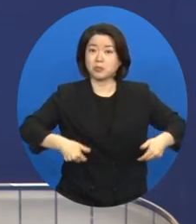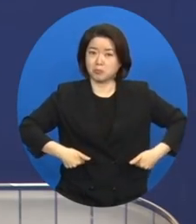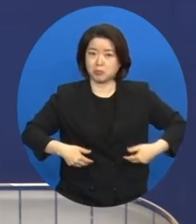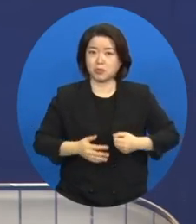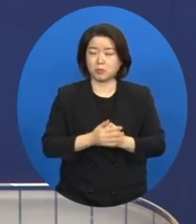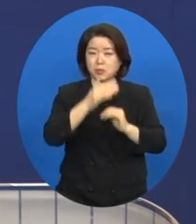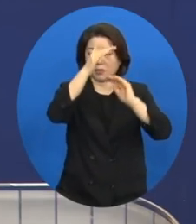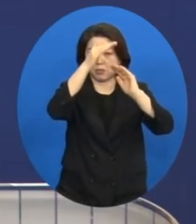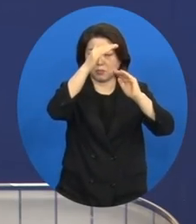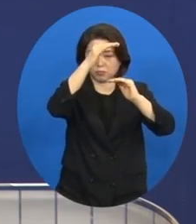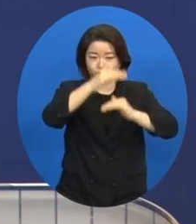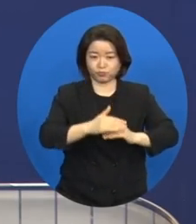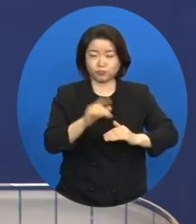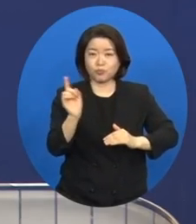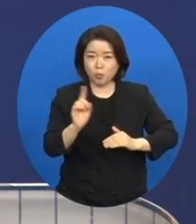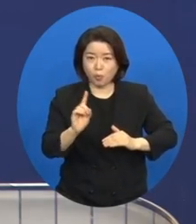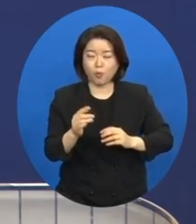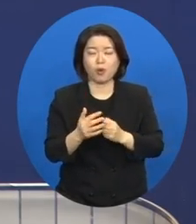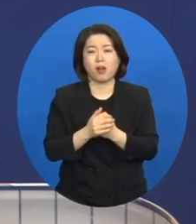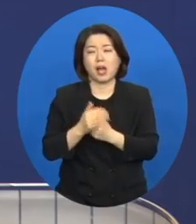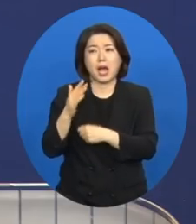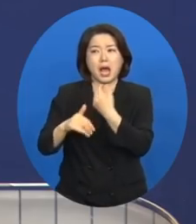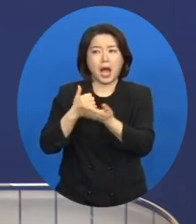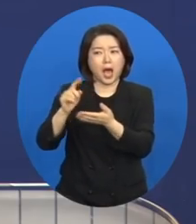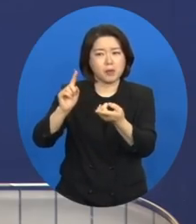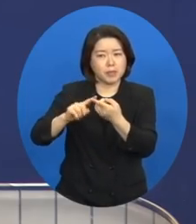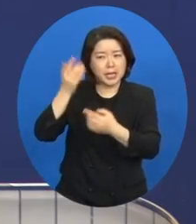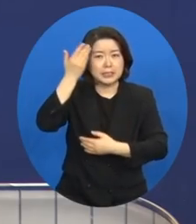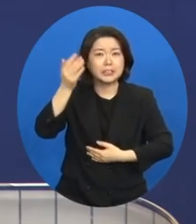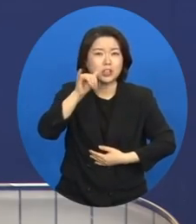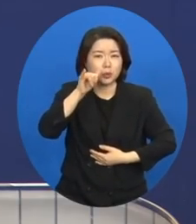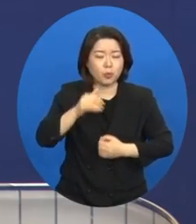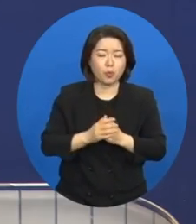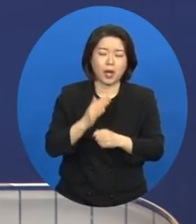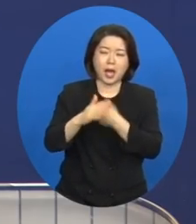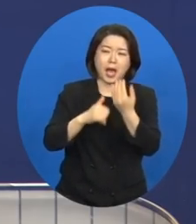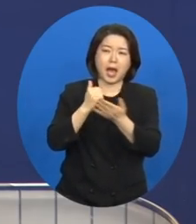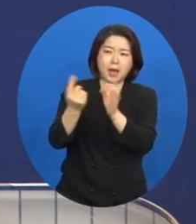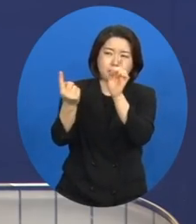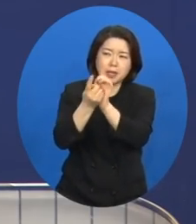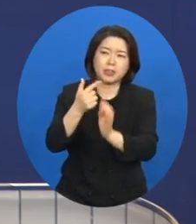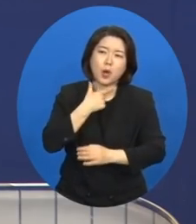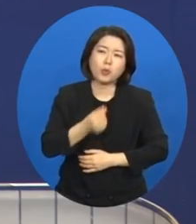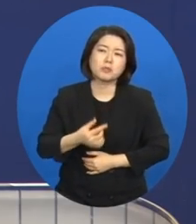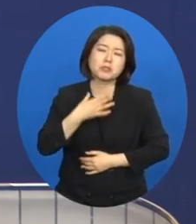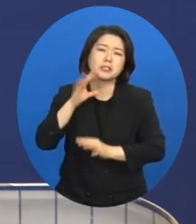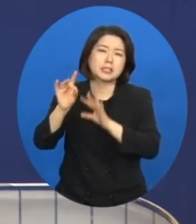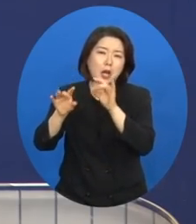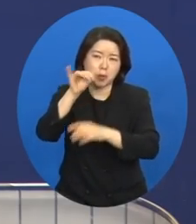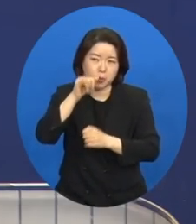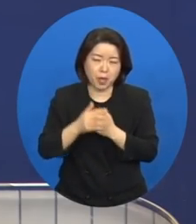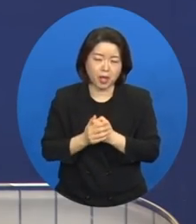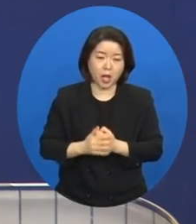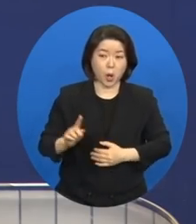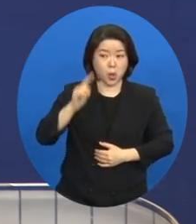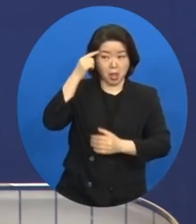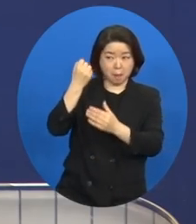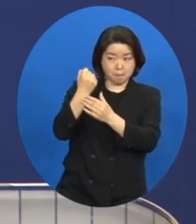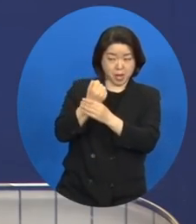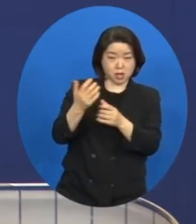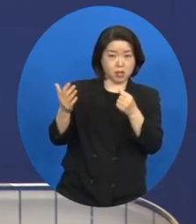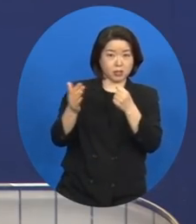나다나엘은 누구냐면 하나님에 대한 어느 정도 지식도 있고 그분을 만나고 싶은 갈망도 있지만 어떤 편견 때문에